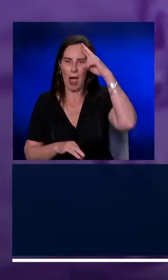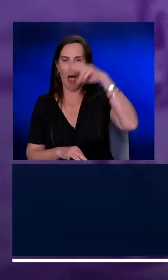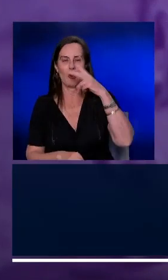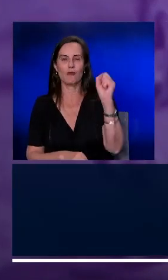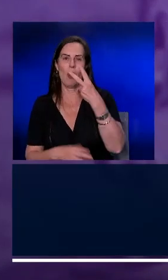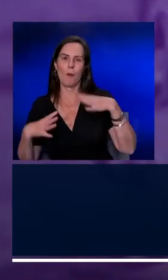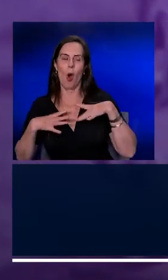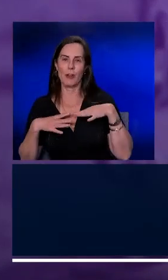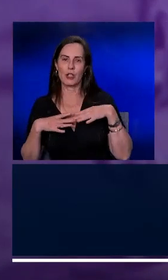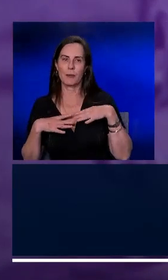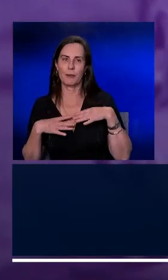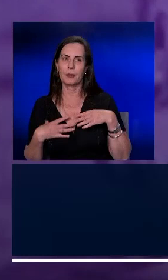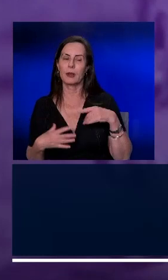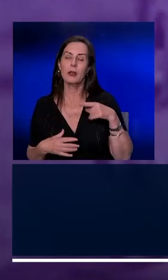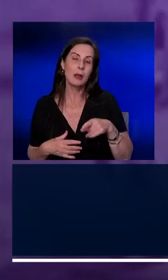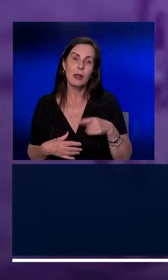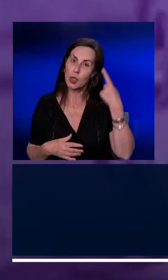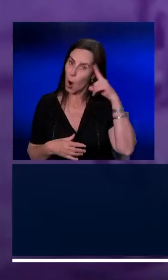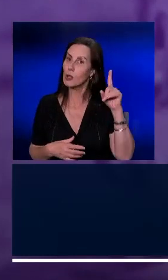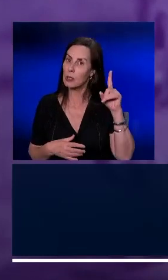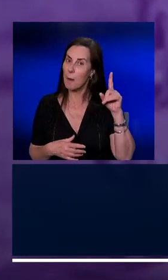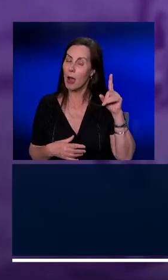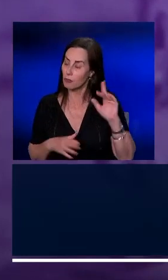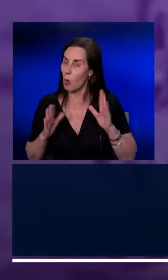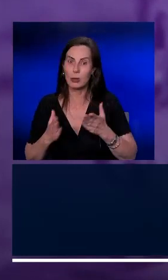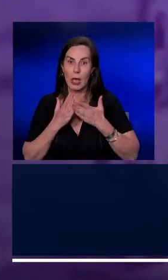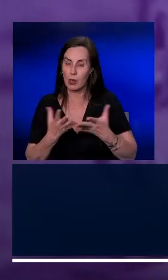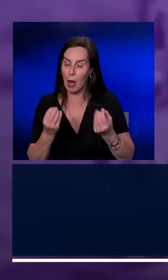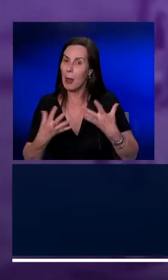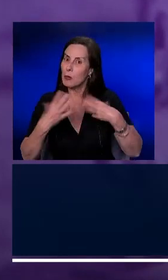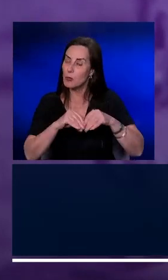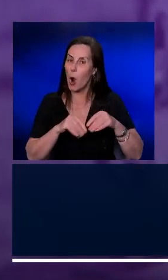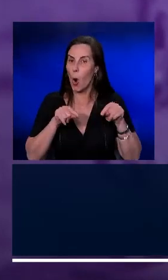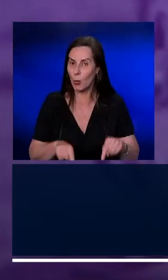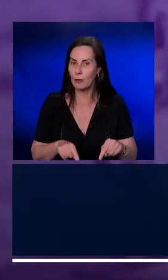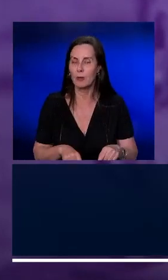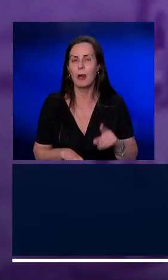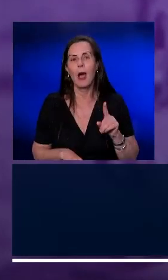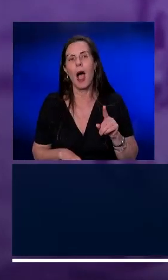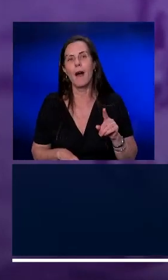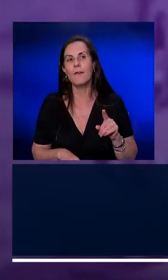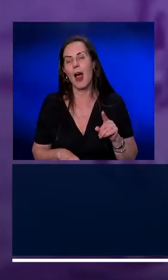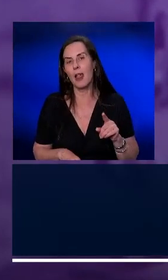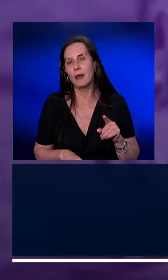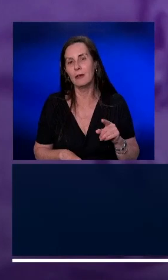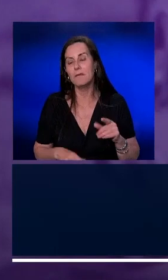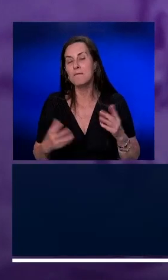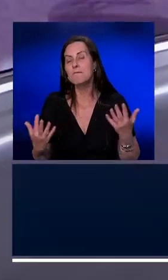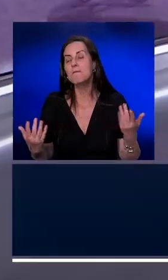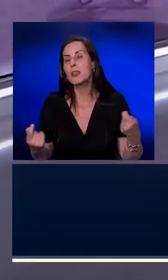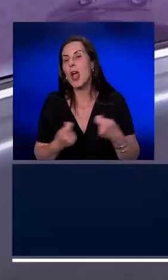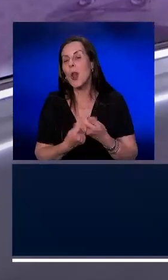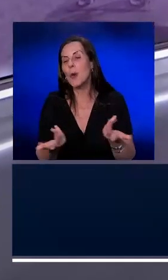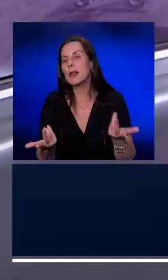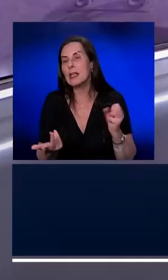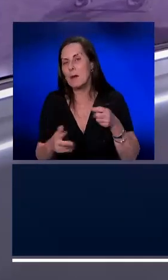חזרתה לעבודה. כאמור, יוזמה שבוודאי תסייע להרבה מאוד משפחות ישראליות, האפשרות שלה להתממש תלויה כמובן בשרידות